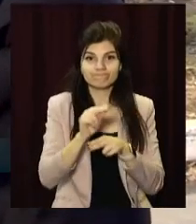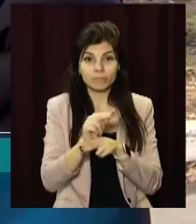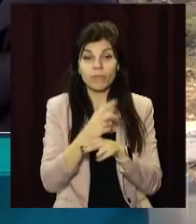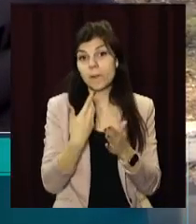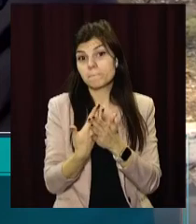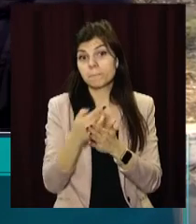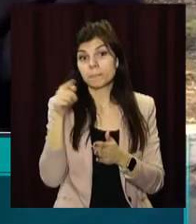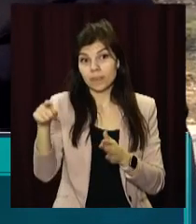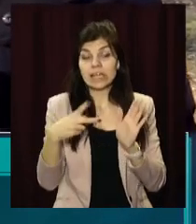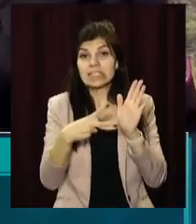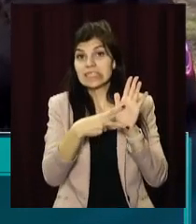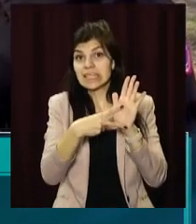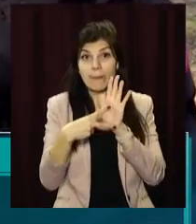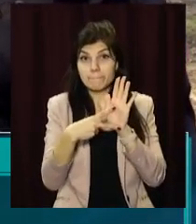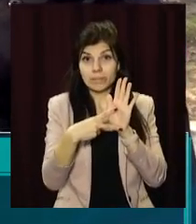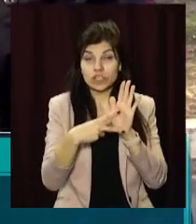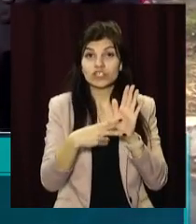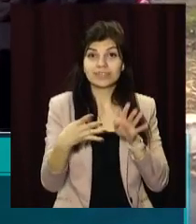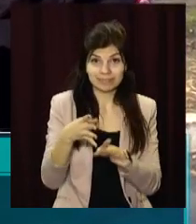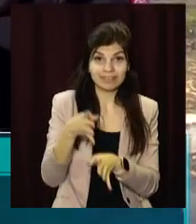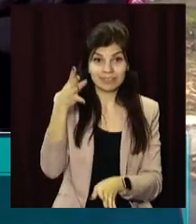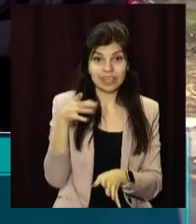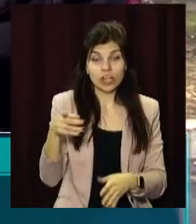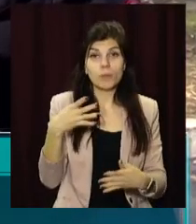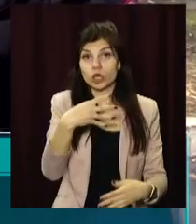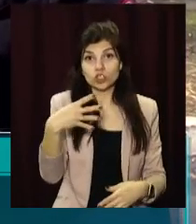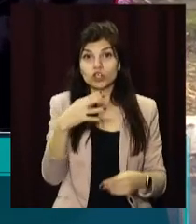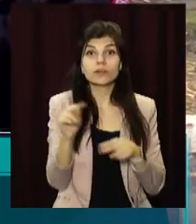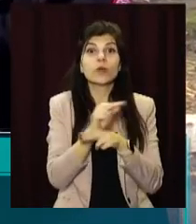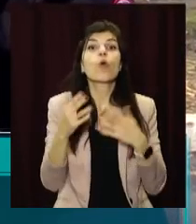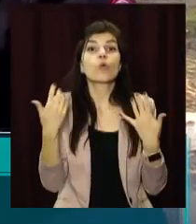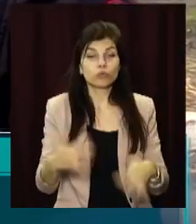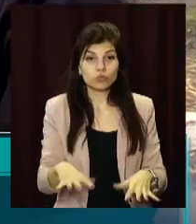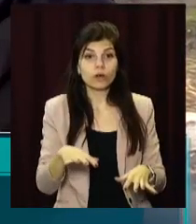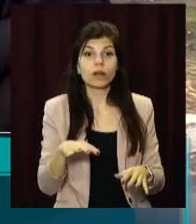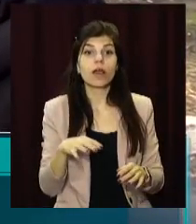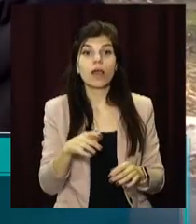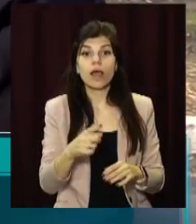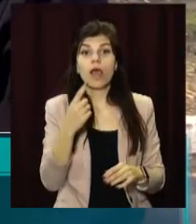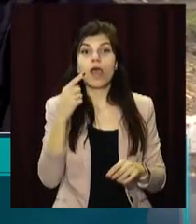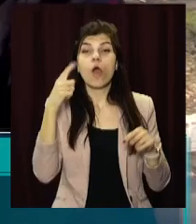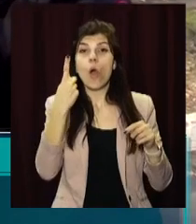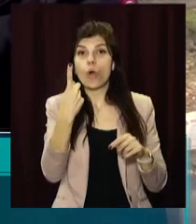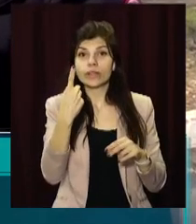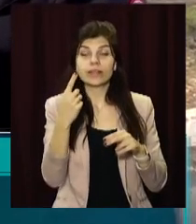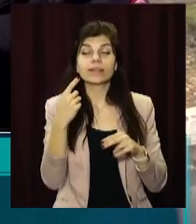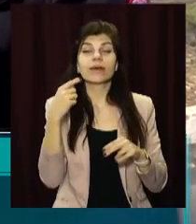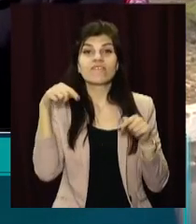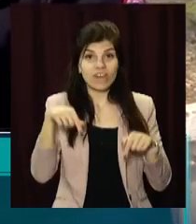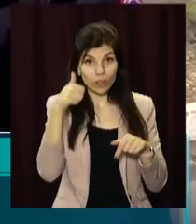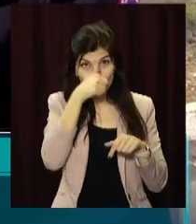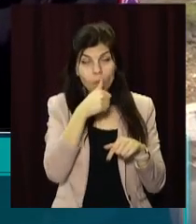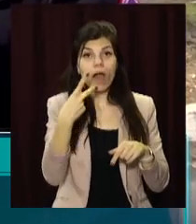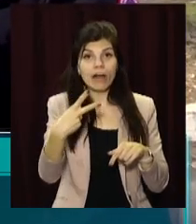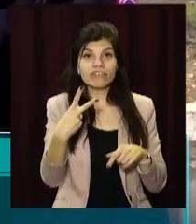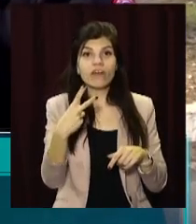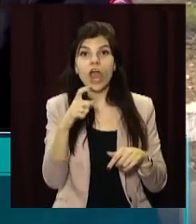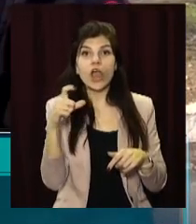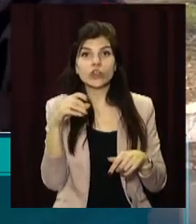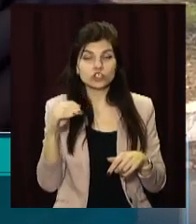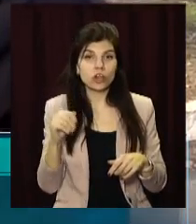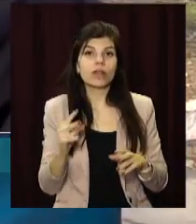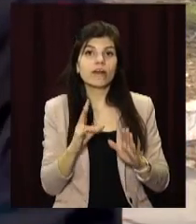Например, в этом здании 7 этажей, на сегодняшний день 4 этажа отремонтированы, один будет отремонтирован в этом году, и 2 этажа нам необходимо будет